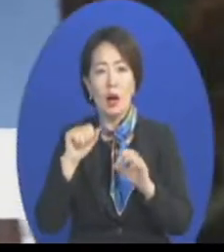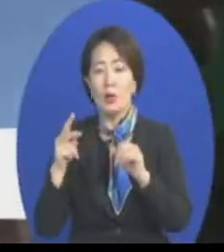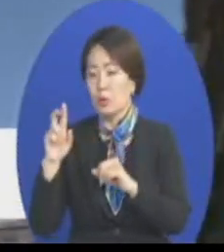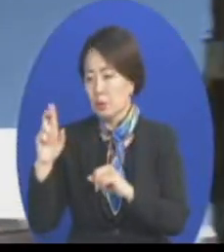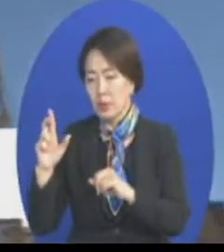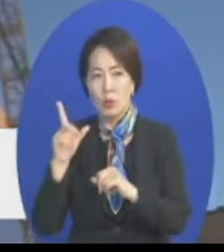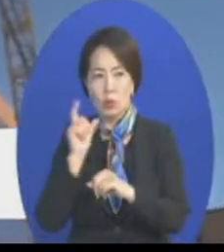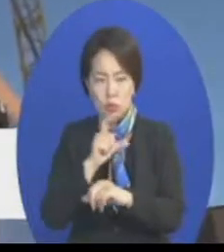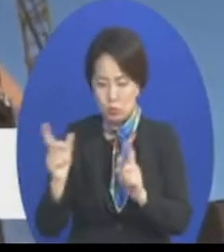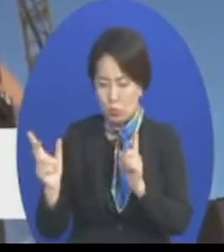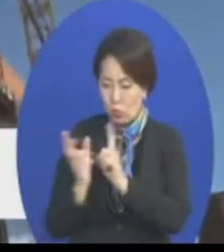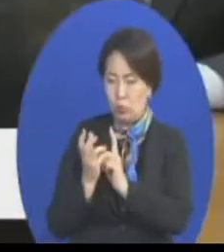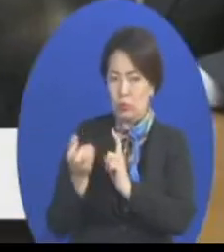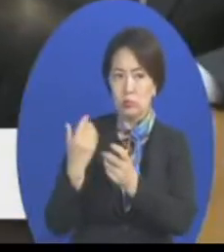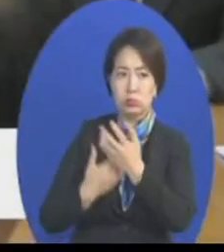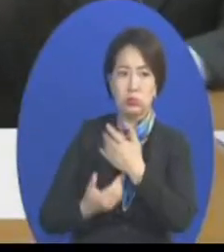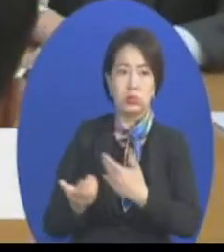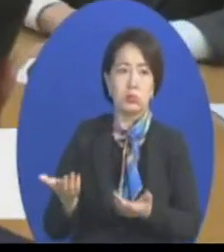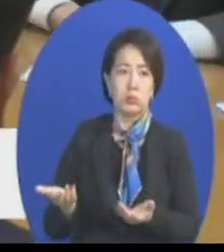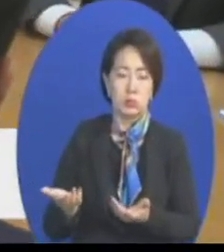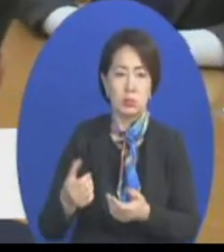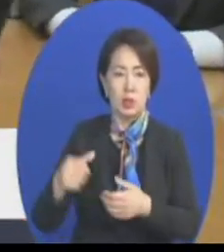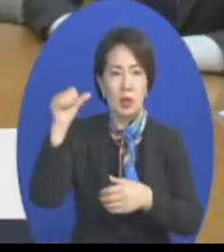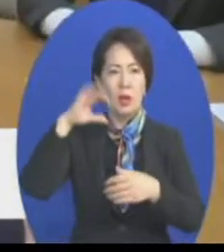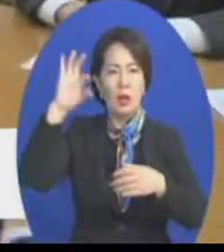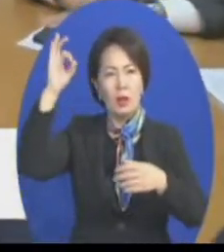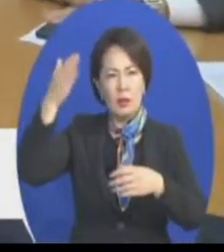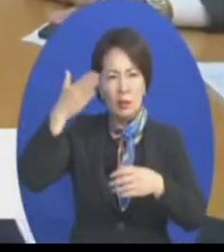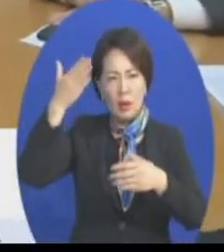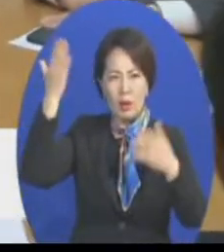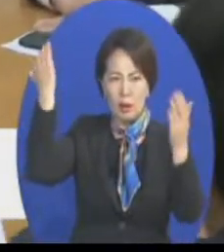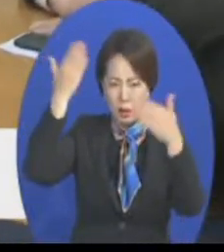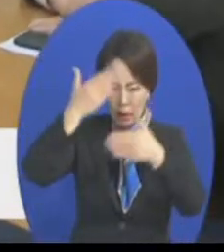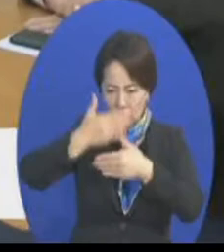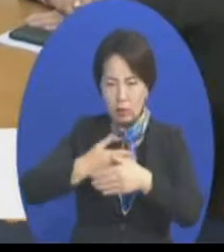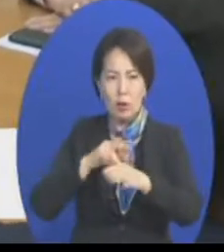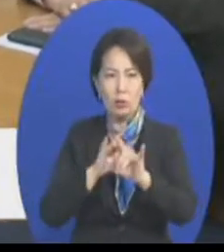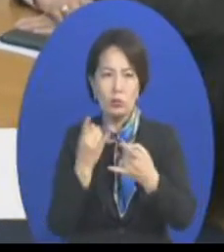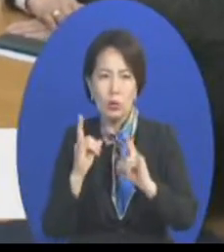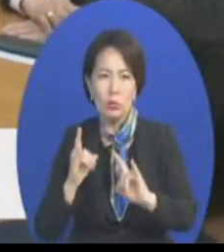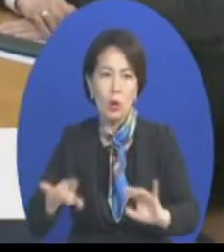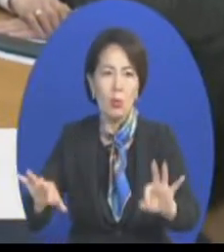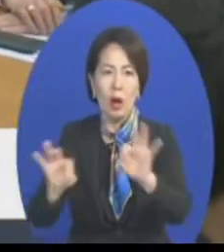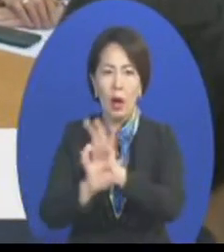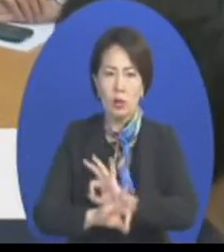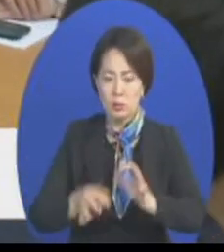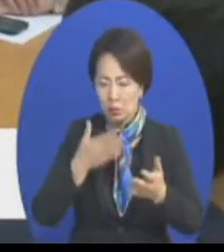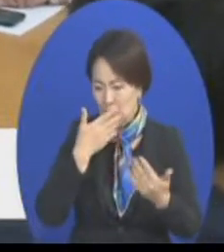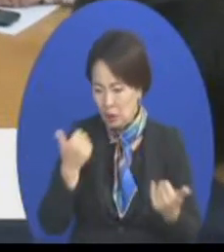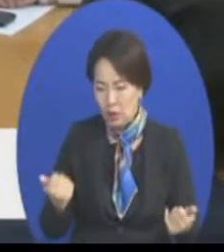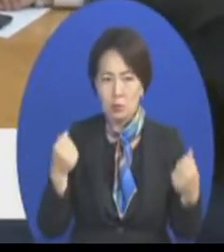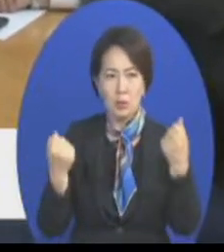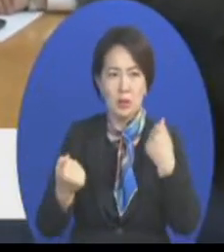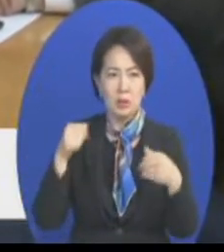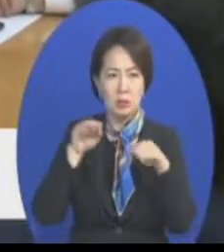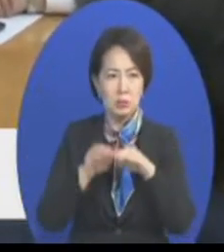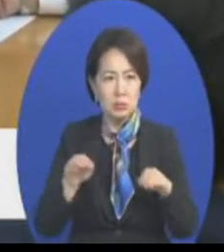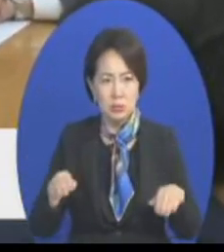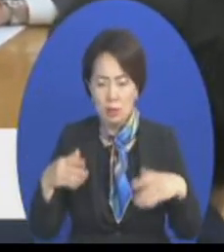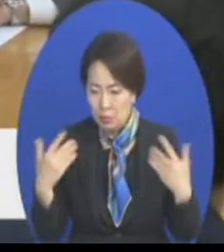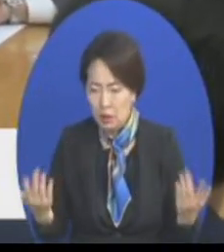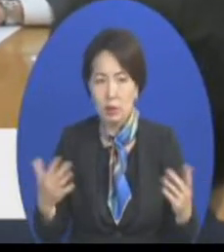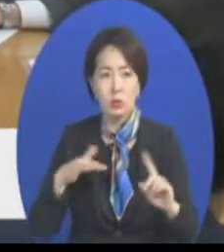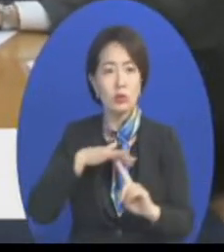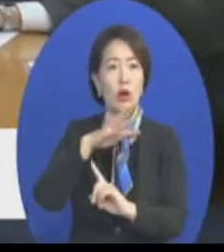оршин суугч нар уулзчихлаа. Нарыг халахлаа. Түүхтийн тоглох тоглоомын талбай байхгүй, машин зогсоол байхгүй. Тэр